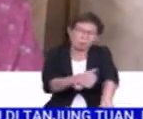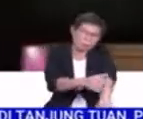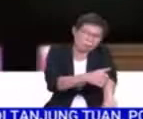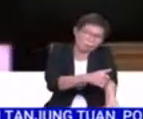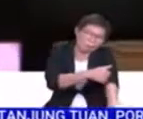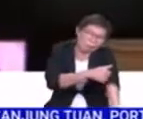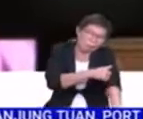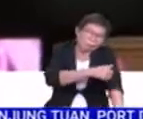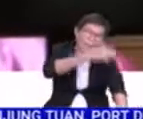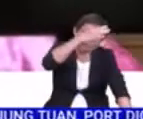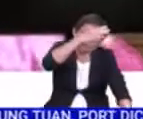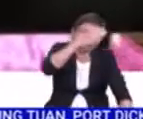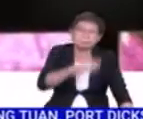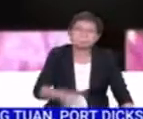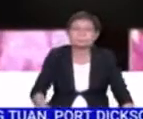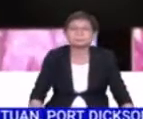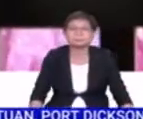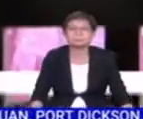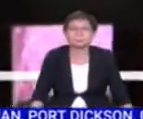Nah itu